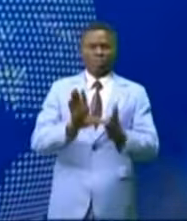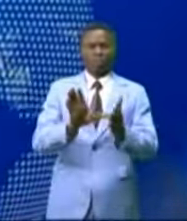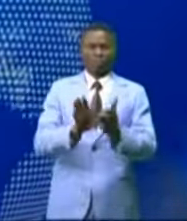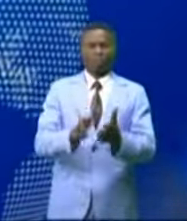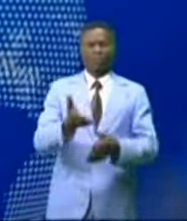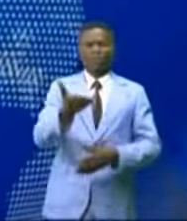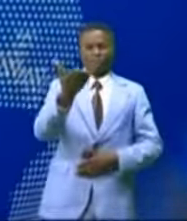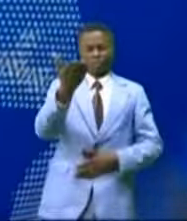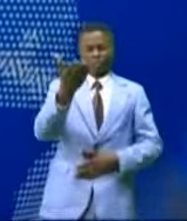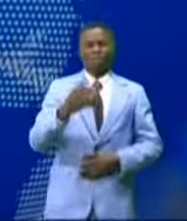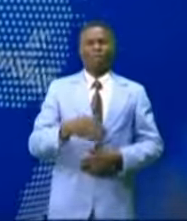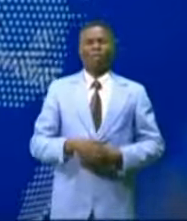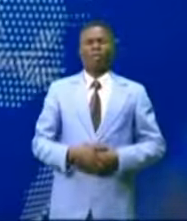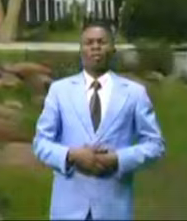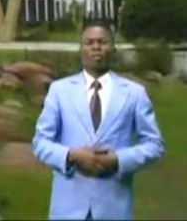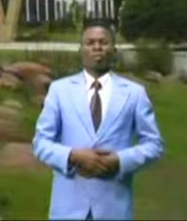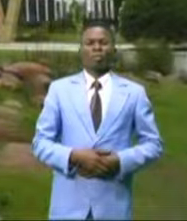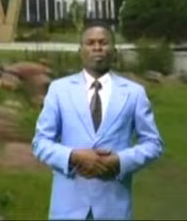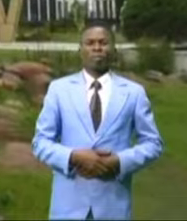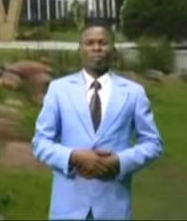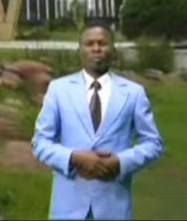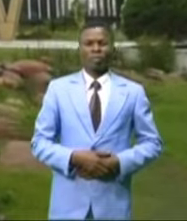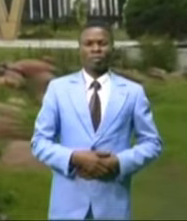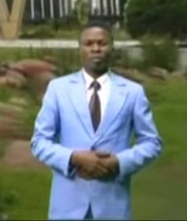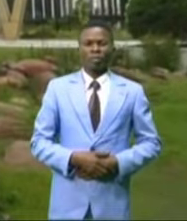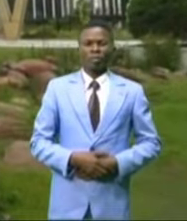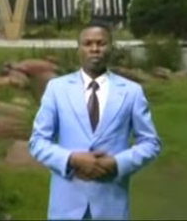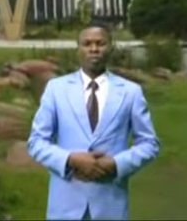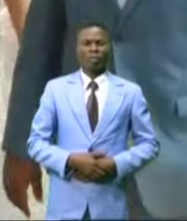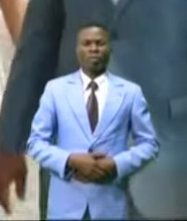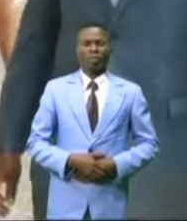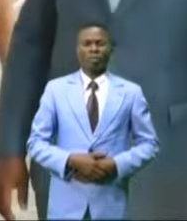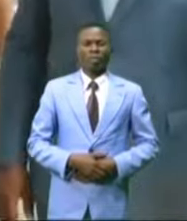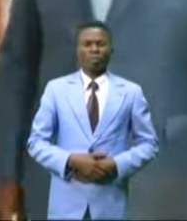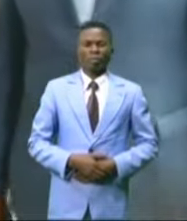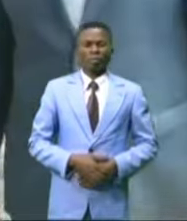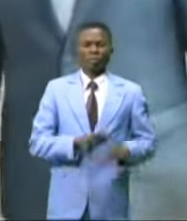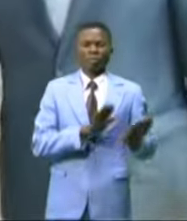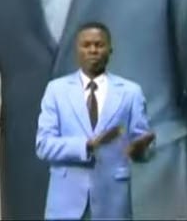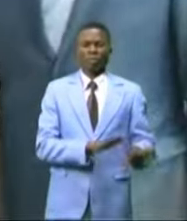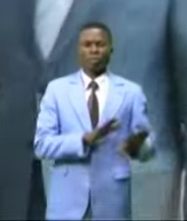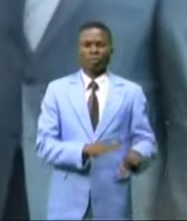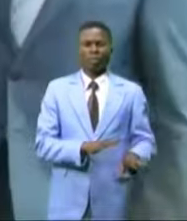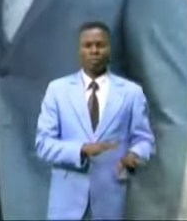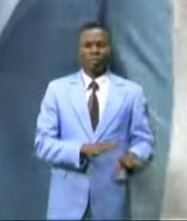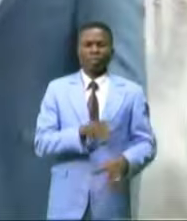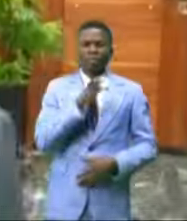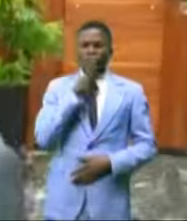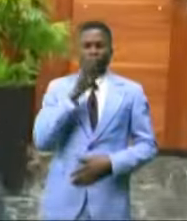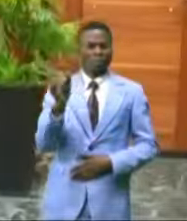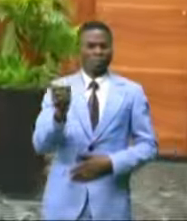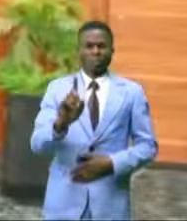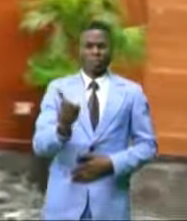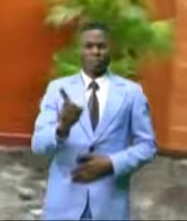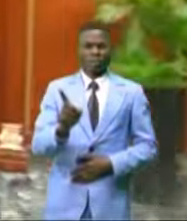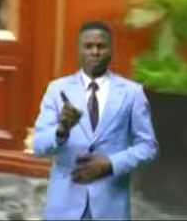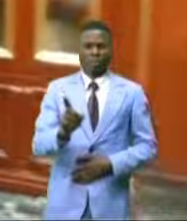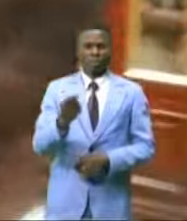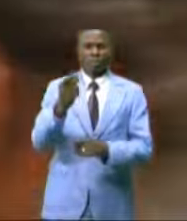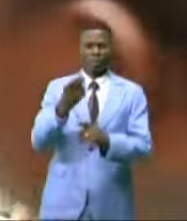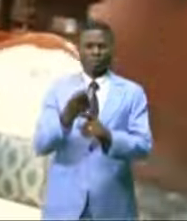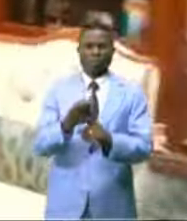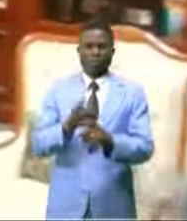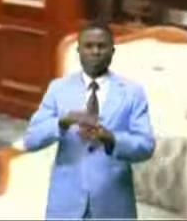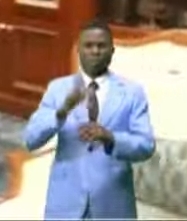Antoine ilombo l'attente n'aura pas été de longue durée moins de 20 jours après